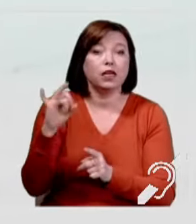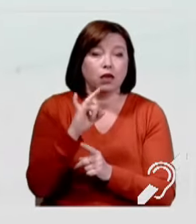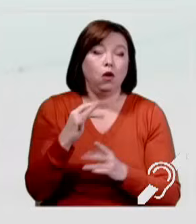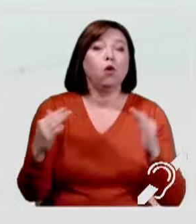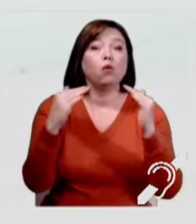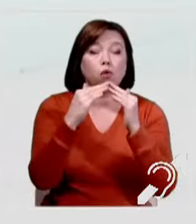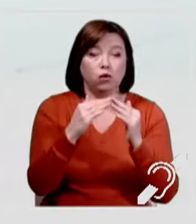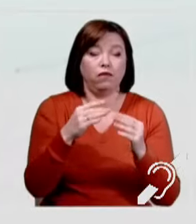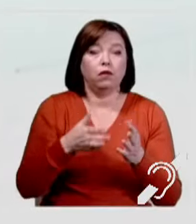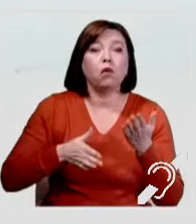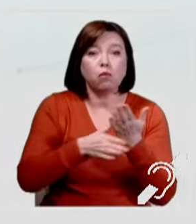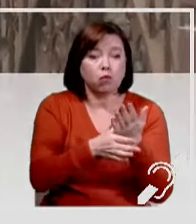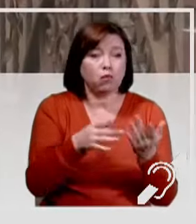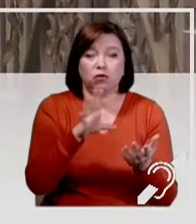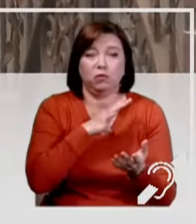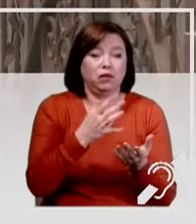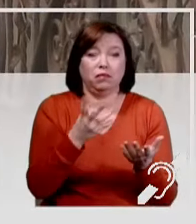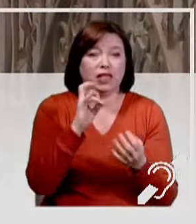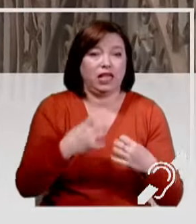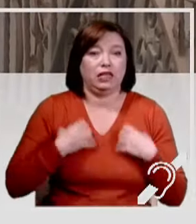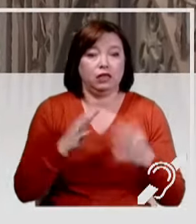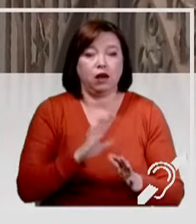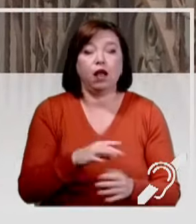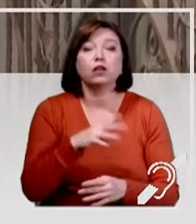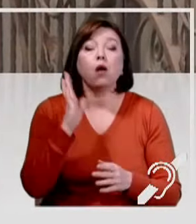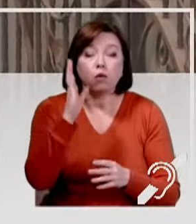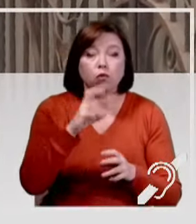sporit de intervenție nu s-a confirmat. Specialiștii urmează să